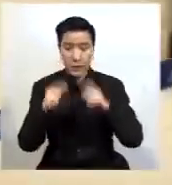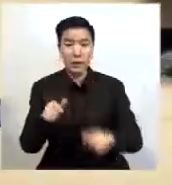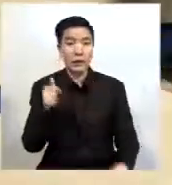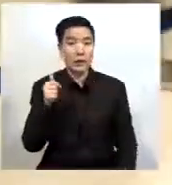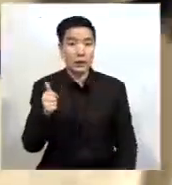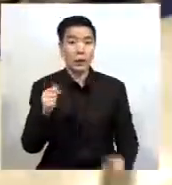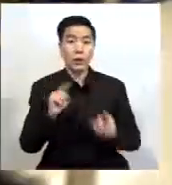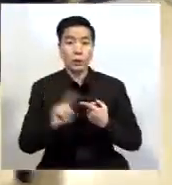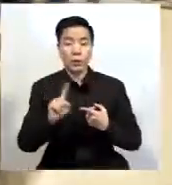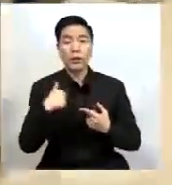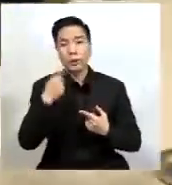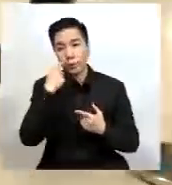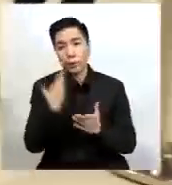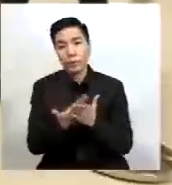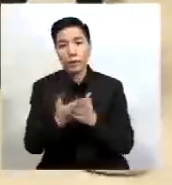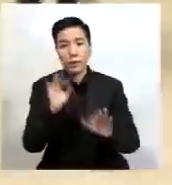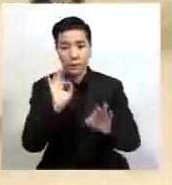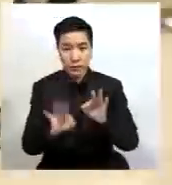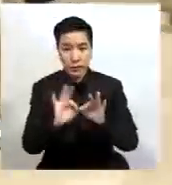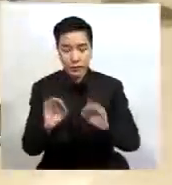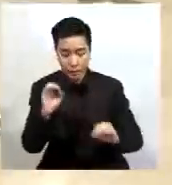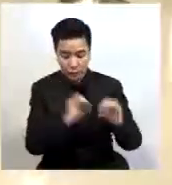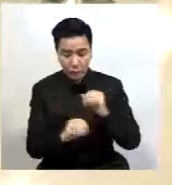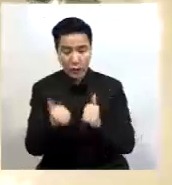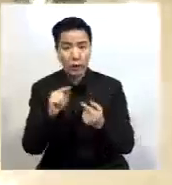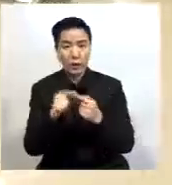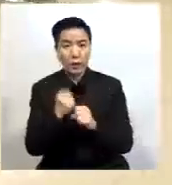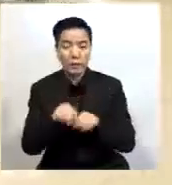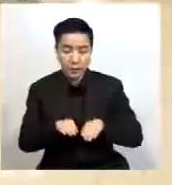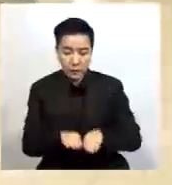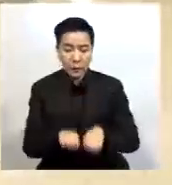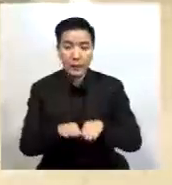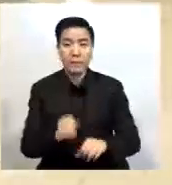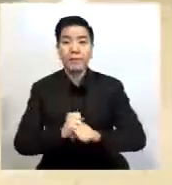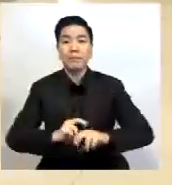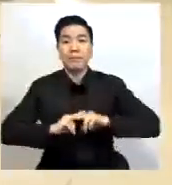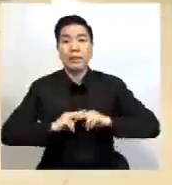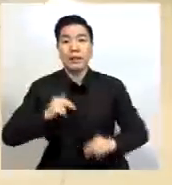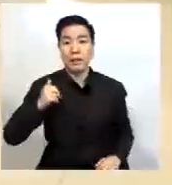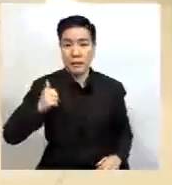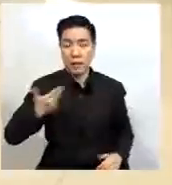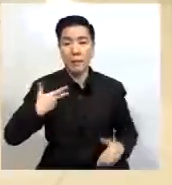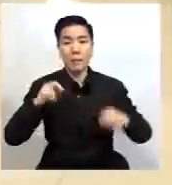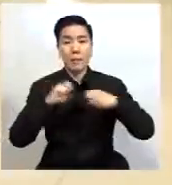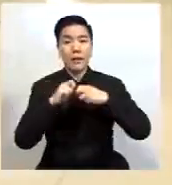ข้อดีนะคะไม่ว่าจะเป็นเรื่องของความประหยัดความปลอดภัยสามารถผลิตใช้งานได้เองอีกทั้งก็ยังเป็น